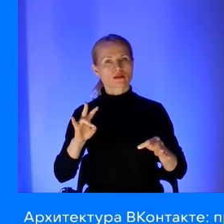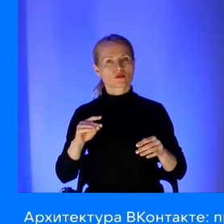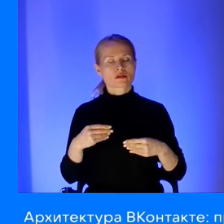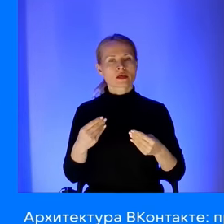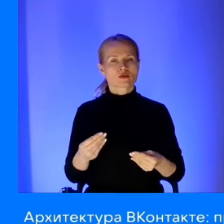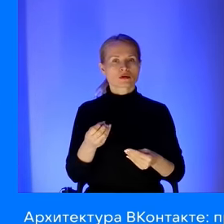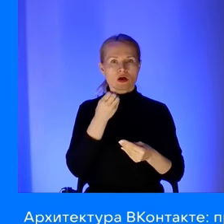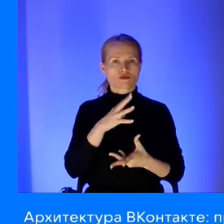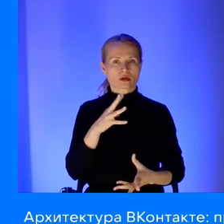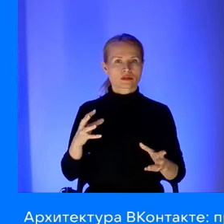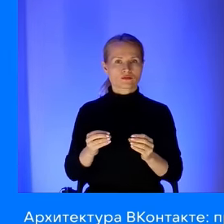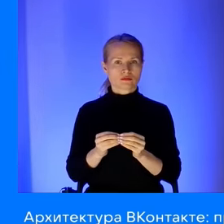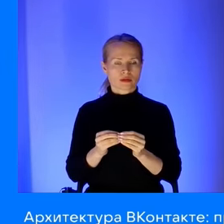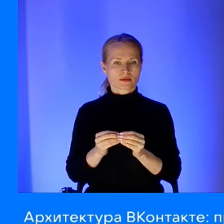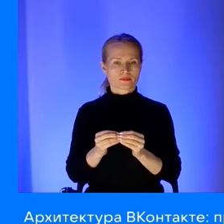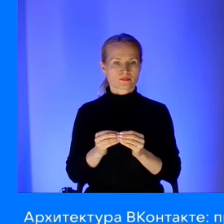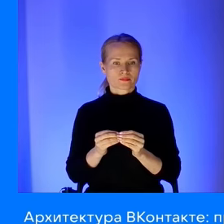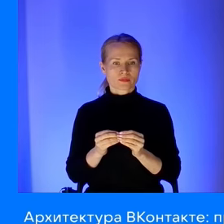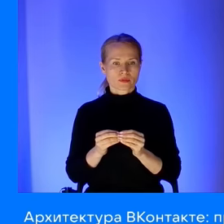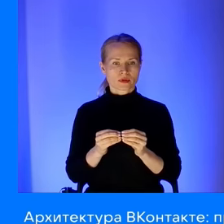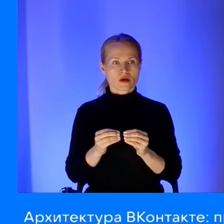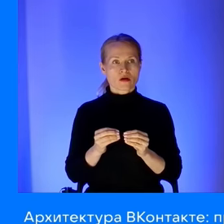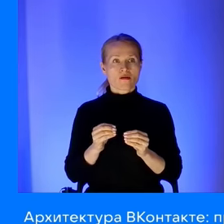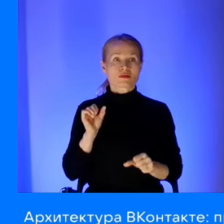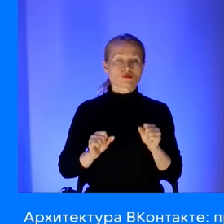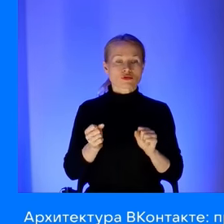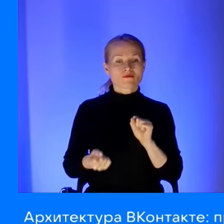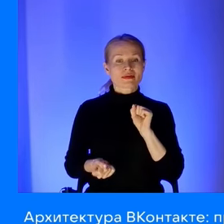плоды тут возникнуть может могут